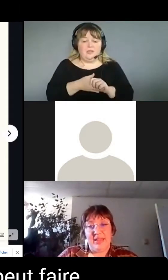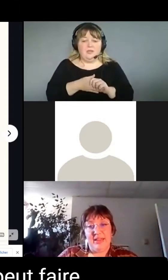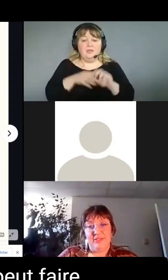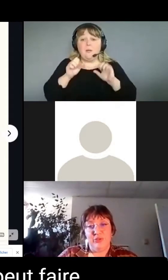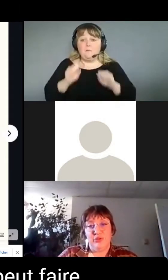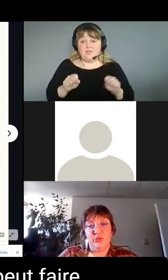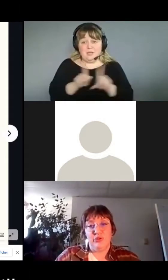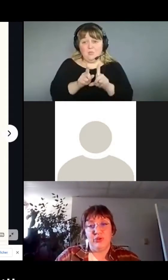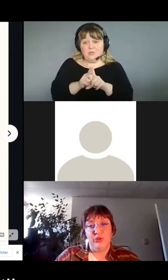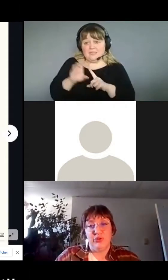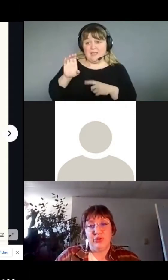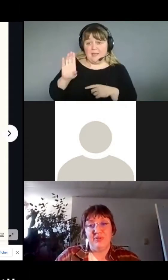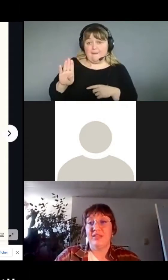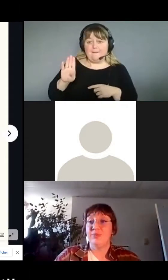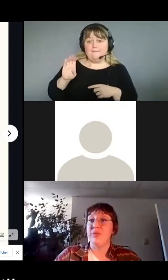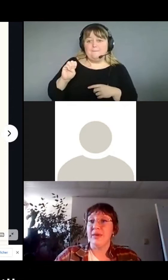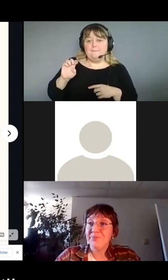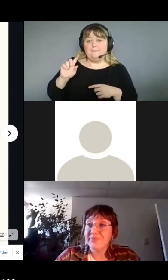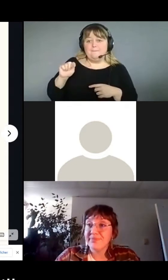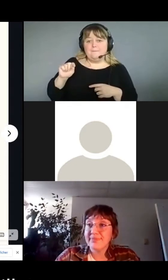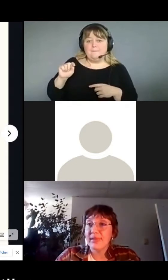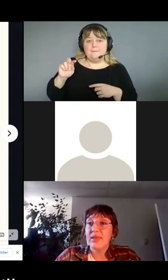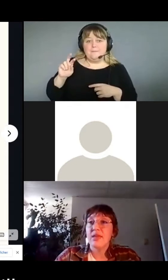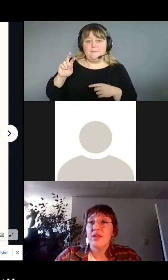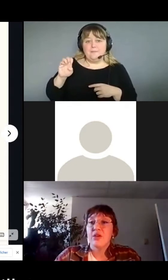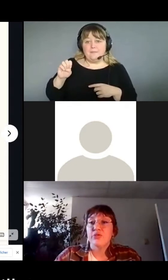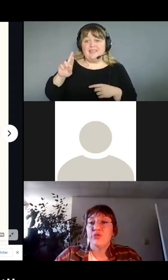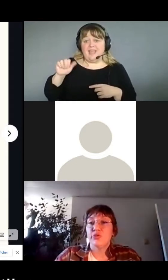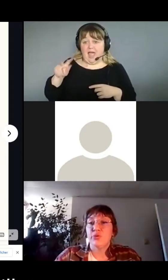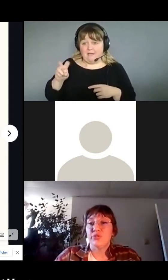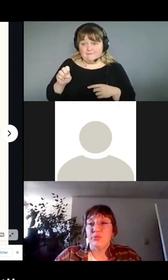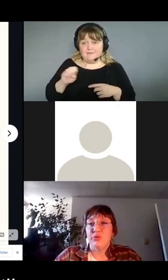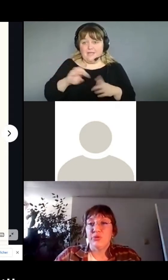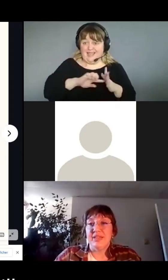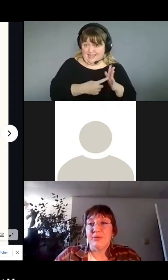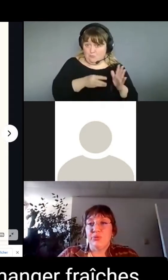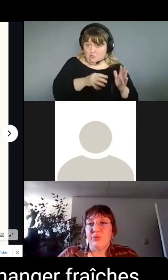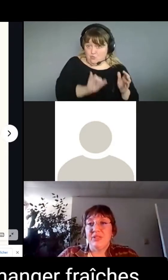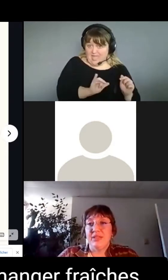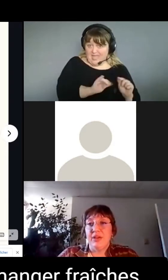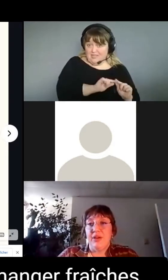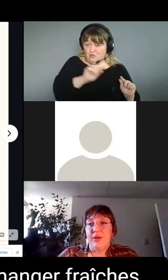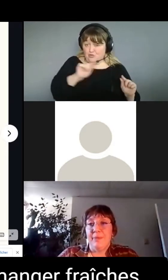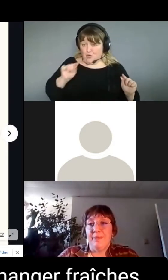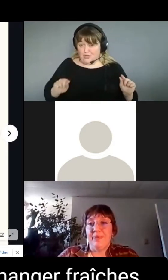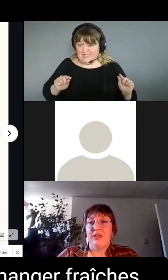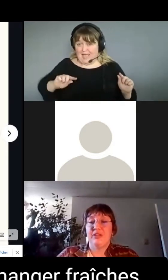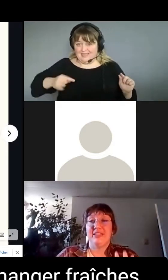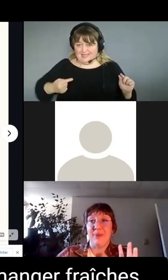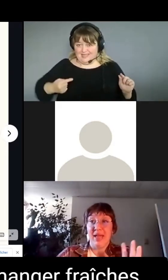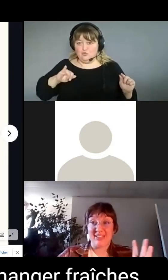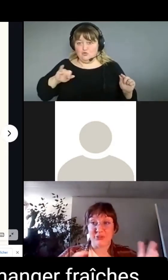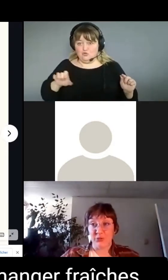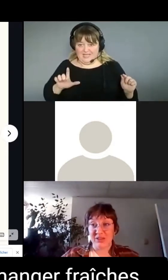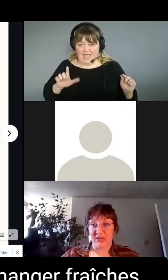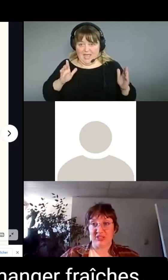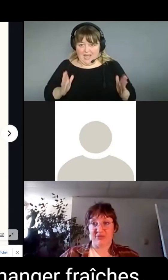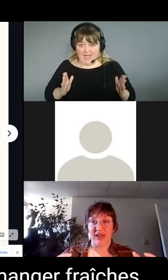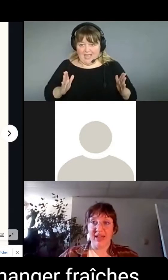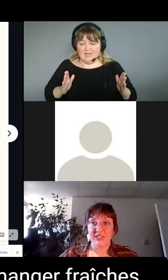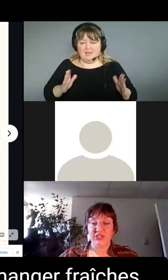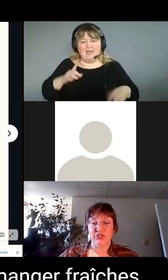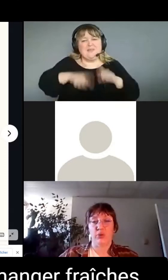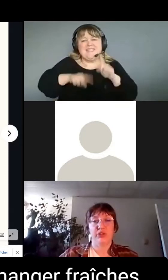nos betteraves de début mai jusqu'au début juillet. Puis là, ça dépend. Est-ce qu'on veut les